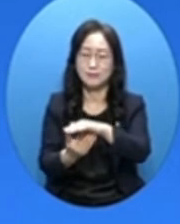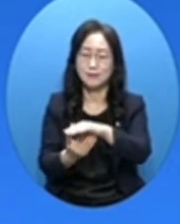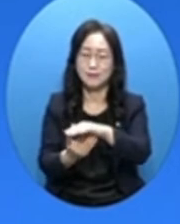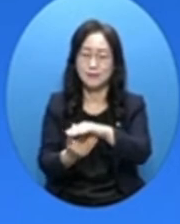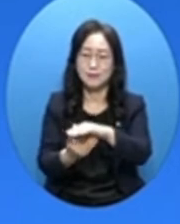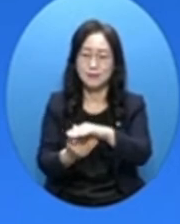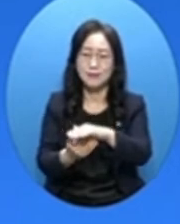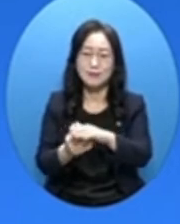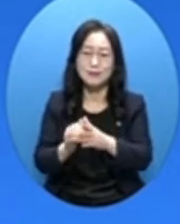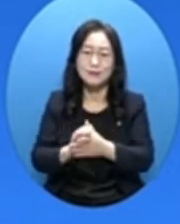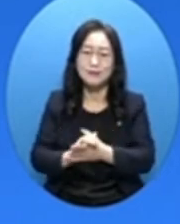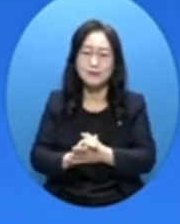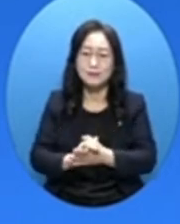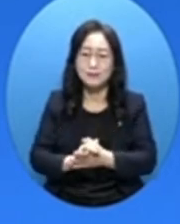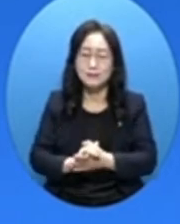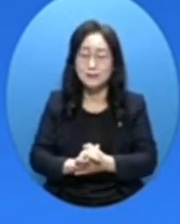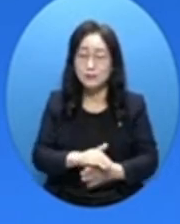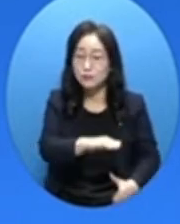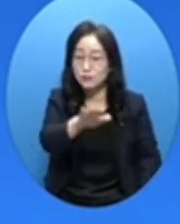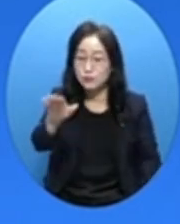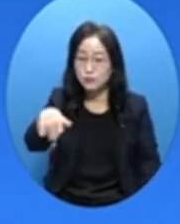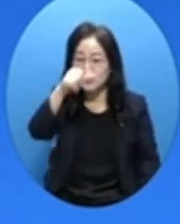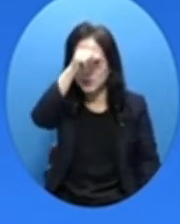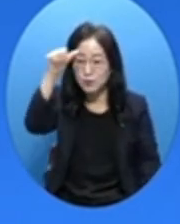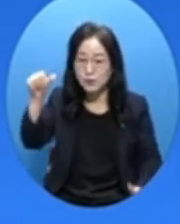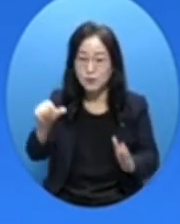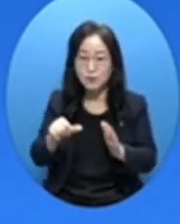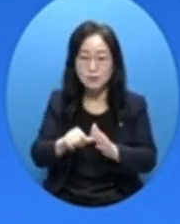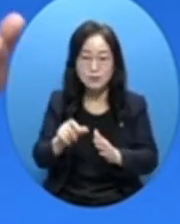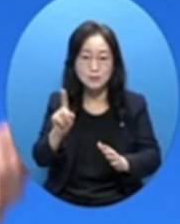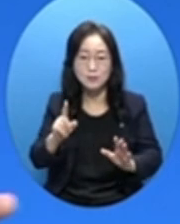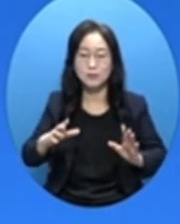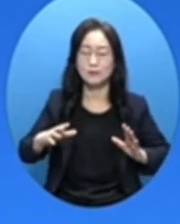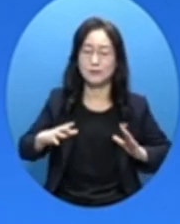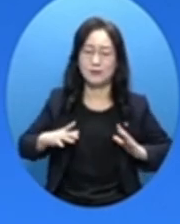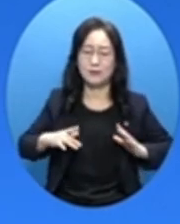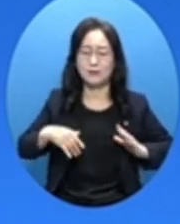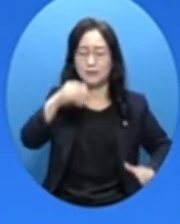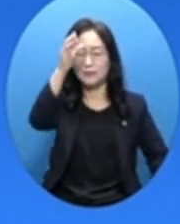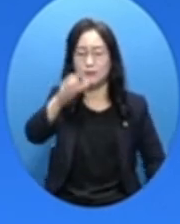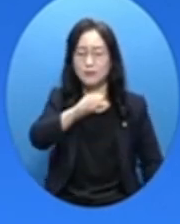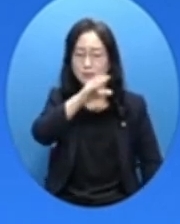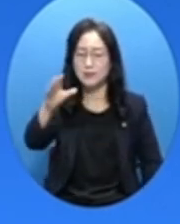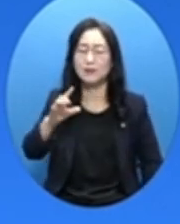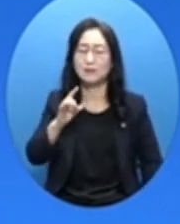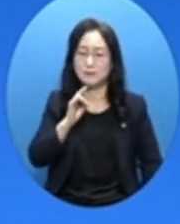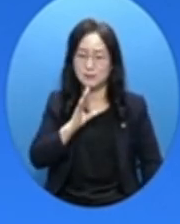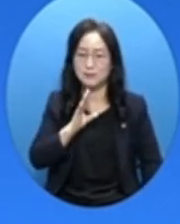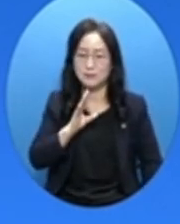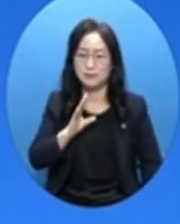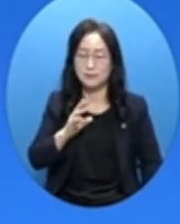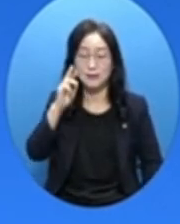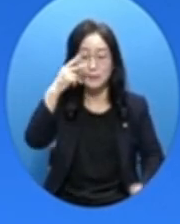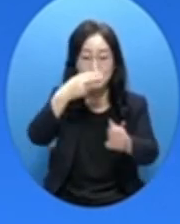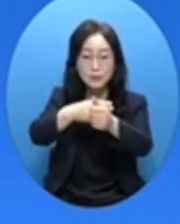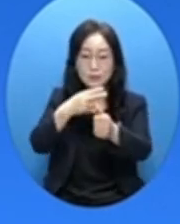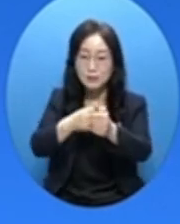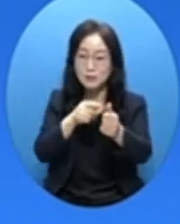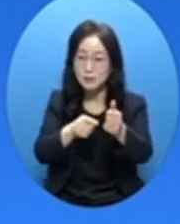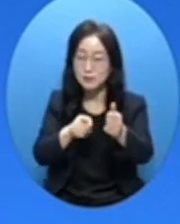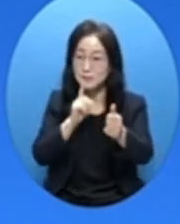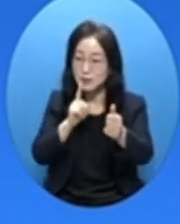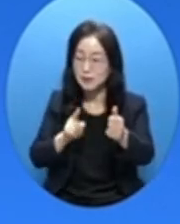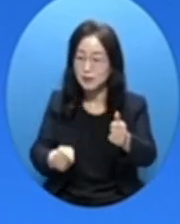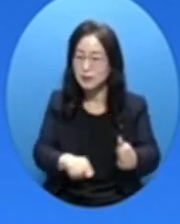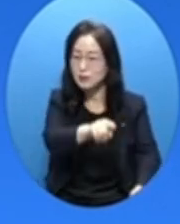그래서 우리 한평생 우리의 자랑은 예수님의 십자가가 되어야 합니다. 사도 바울이 내가 너희